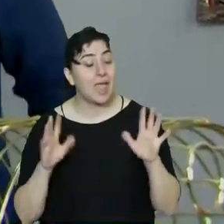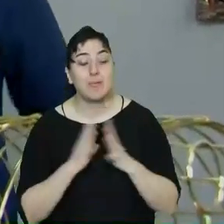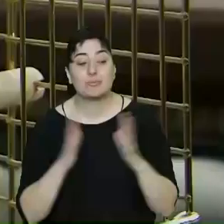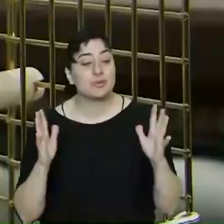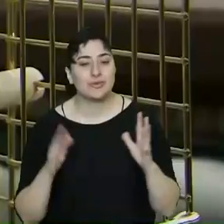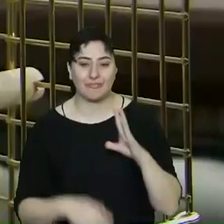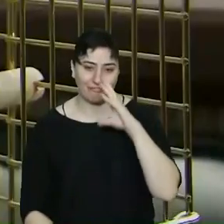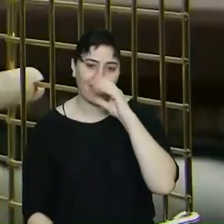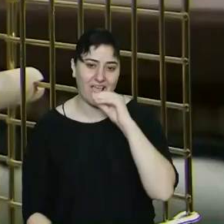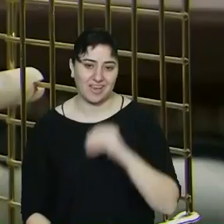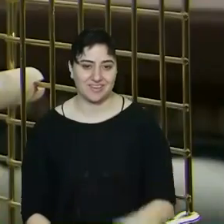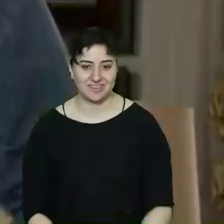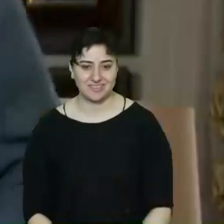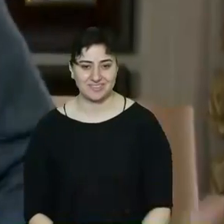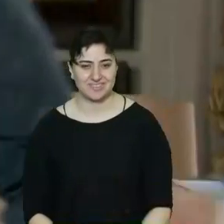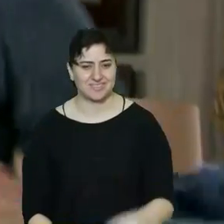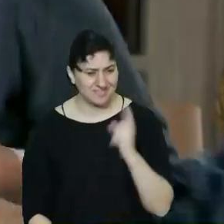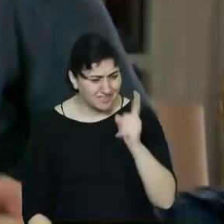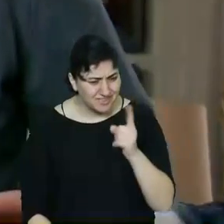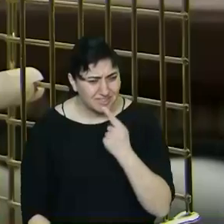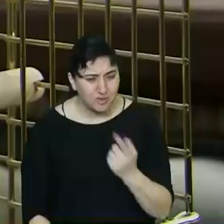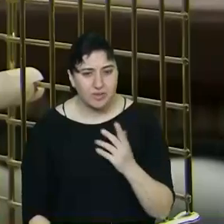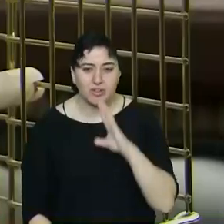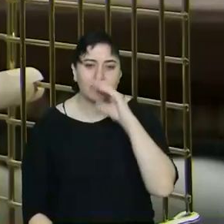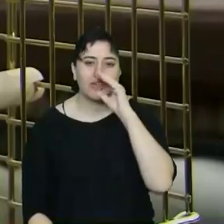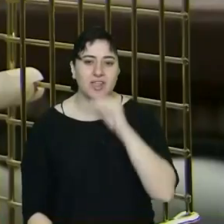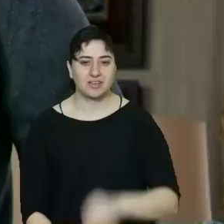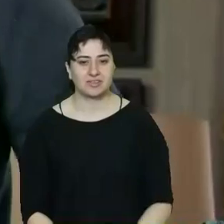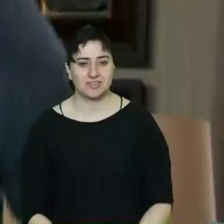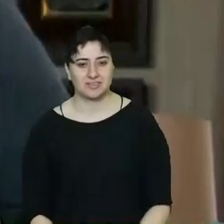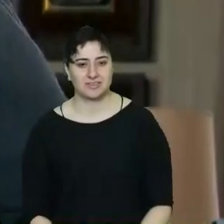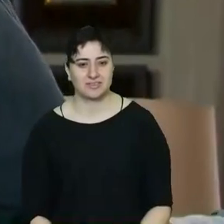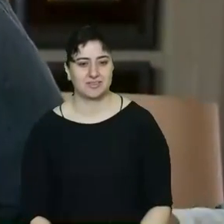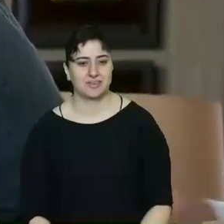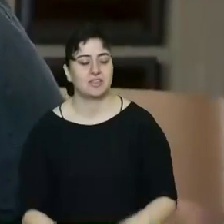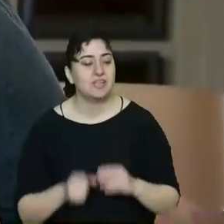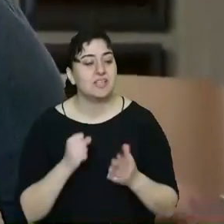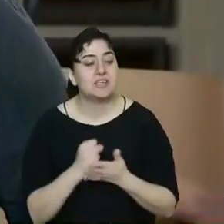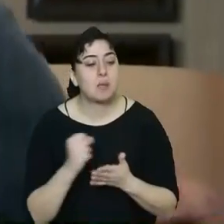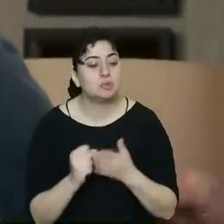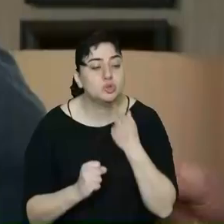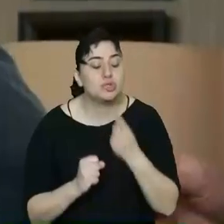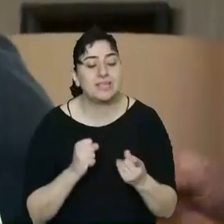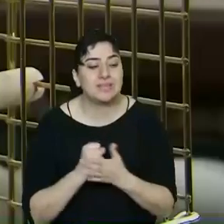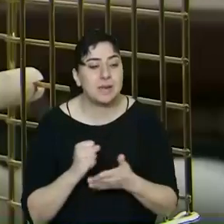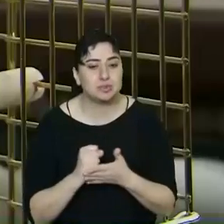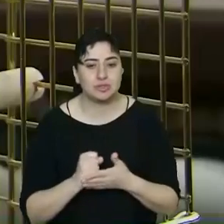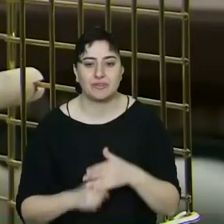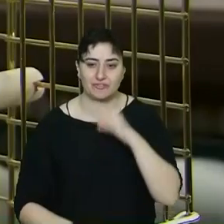En büyük. Fener. Lan ne diyeyim bu ya? Fener. Lan en büyük Trabzon diyeceksin.